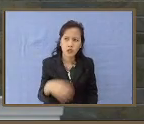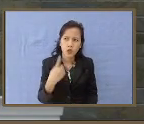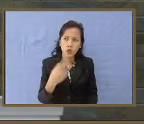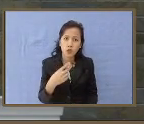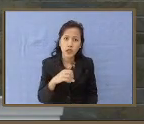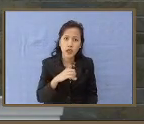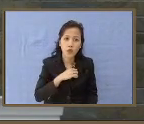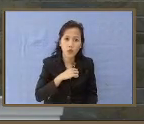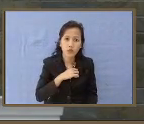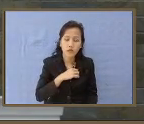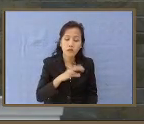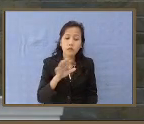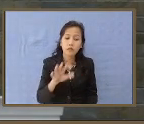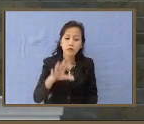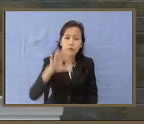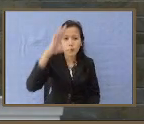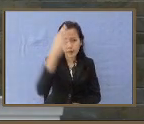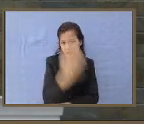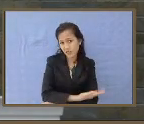nila.